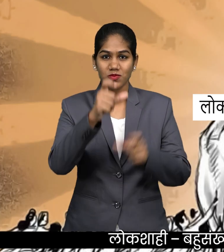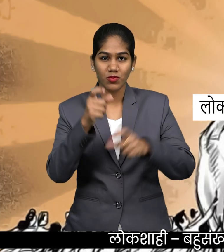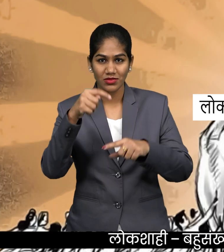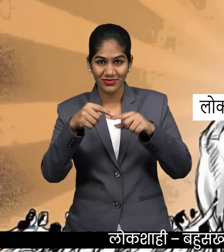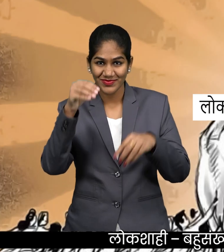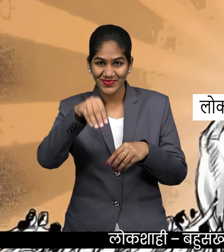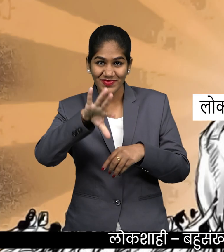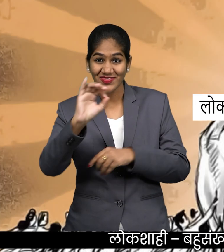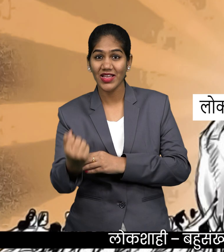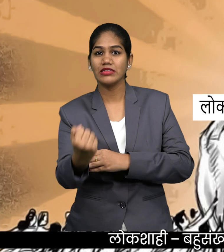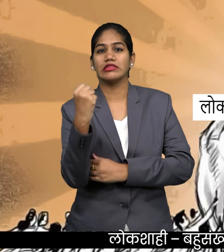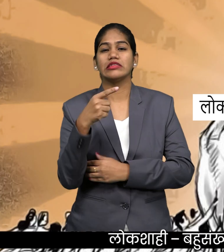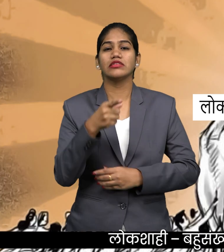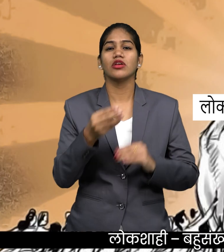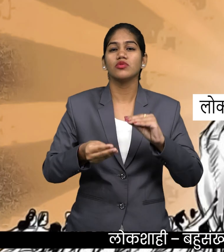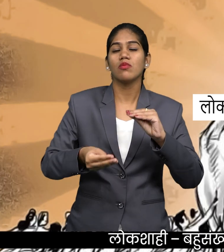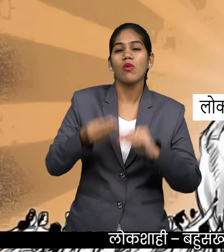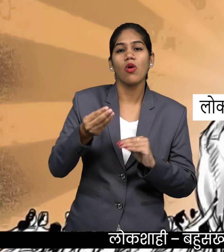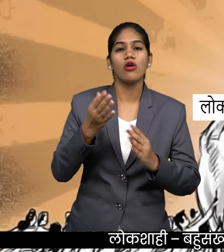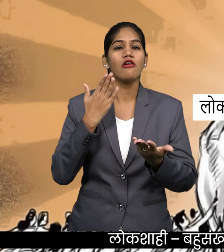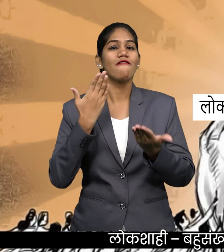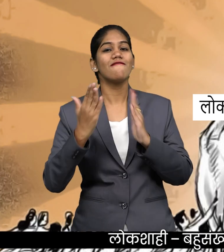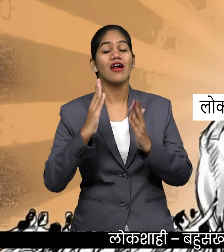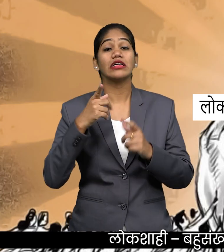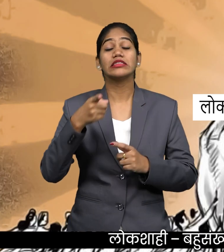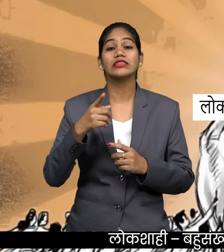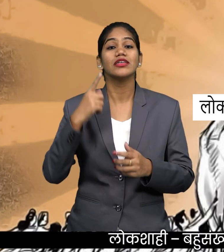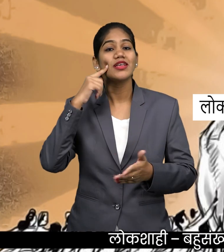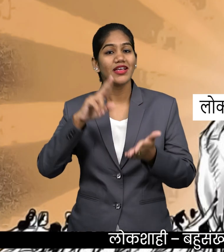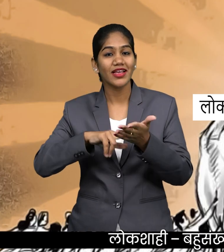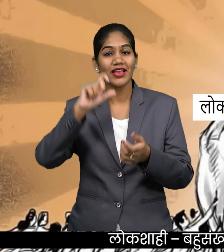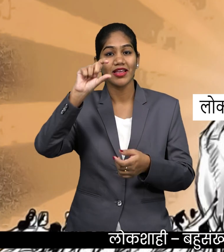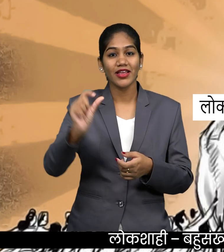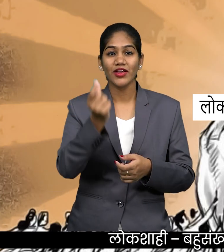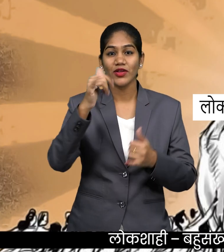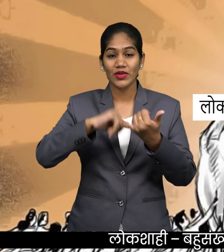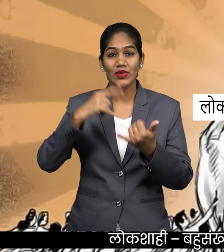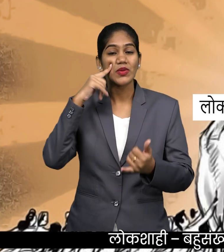लोकशाही बहुसंख्याक विरुद्ध समावेशक एकूणच.